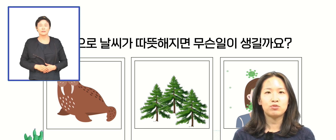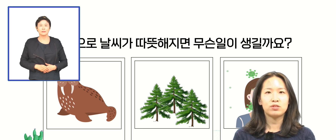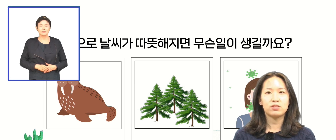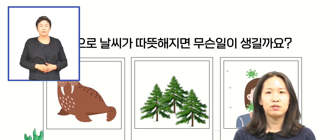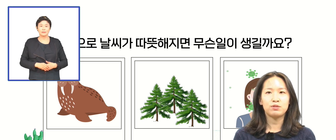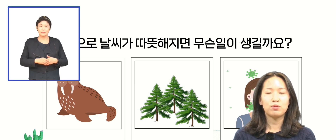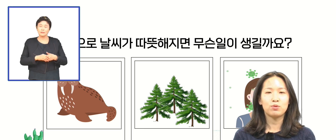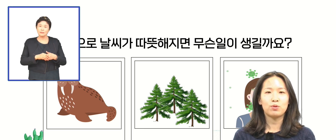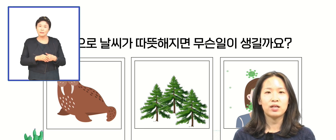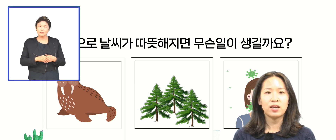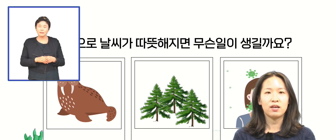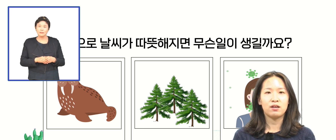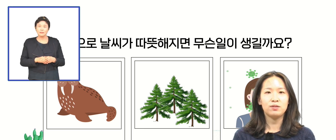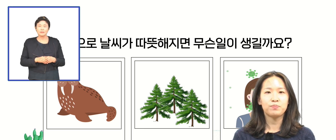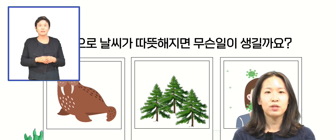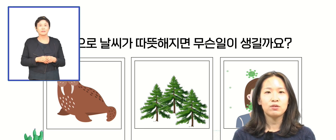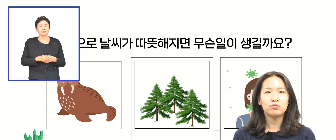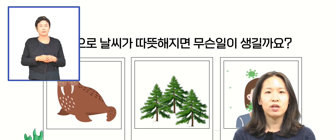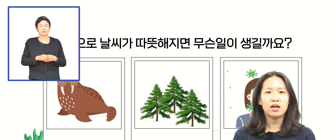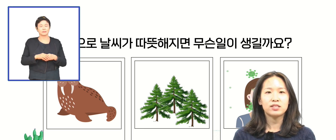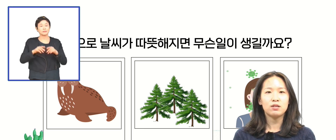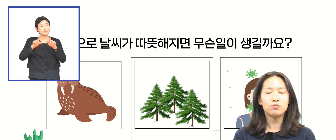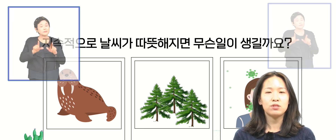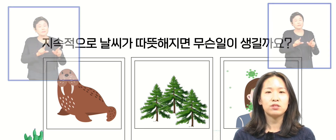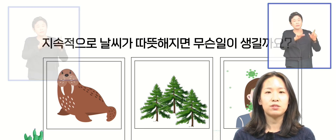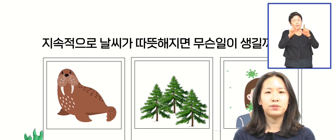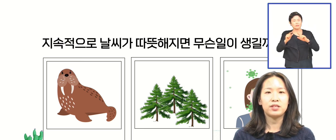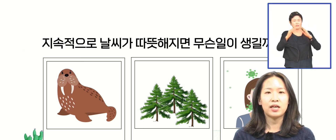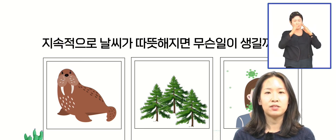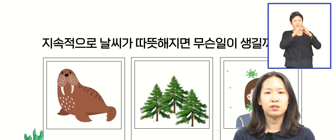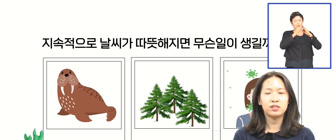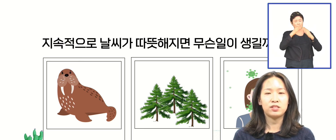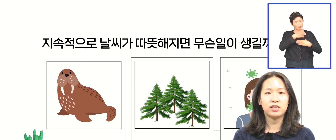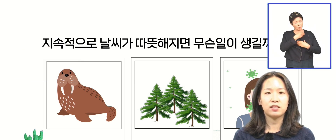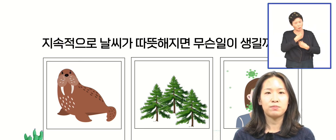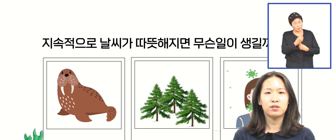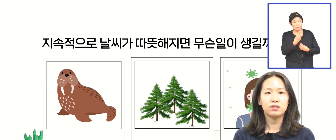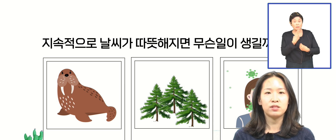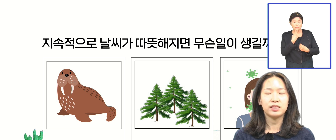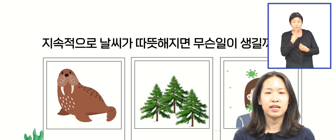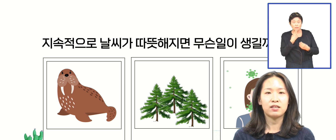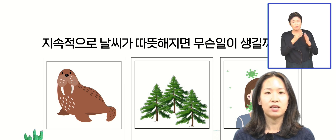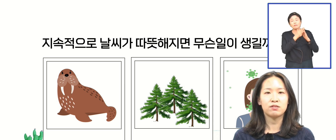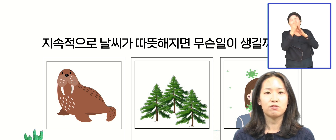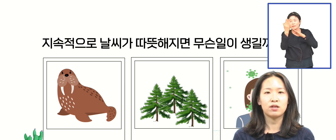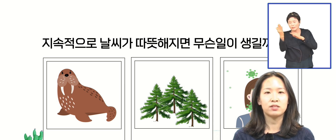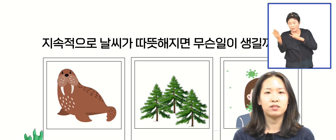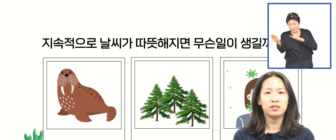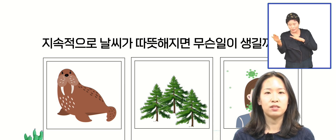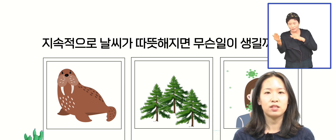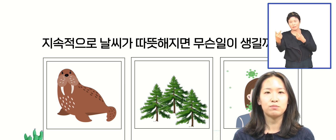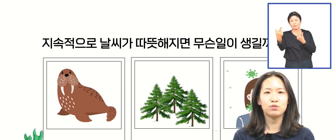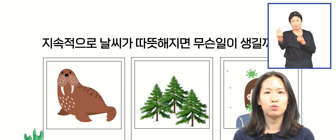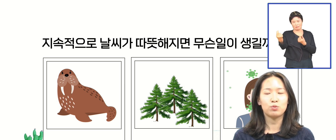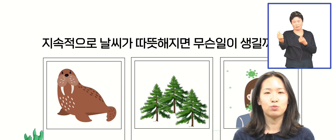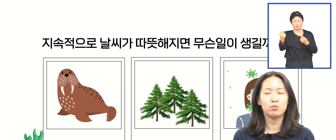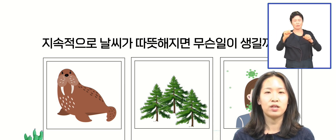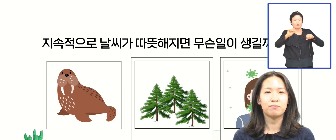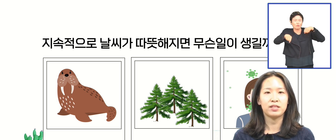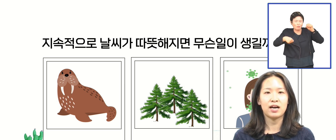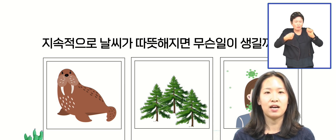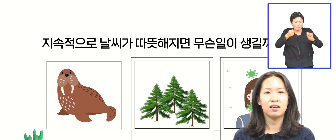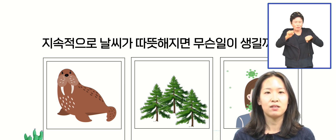마지막 줄 그림을 보도록 할게요. 우리가 살고 있는 집이 안전해지지 않으면 이사를 가는 것과 같이